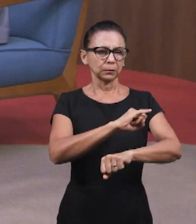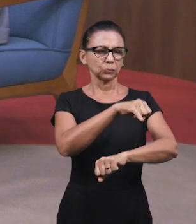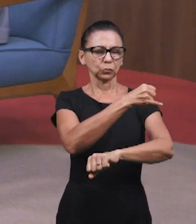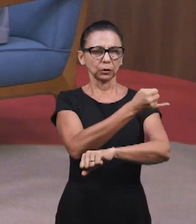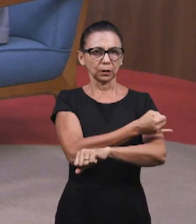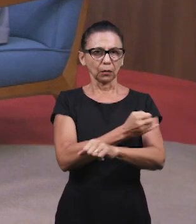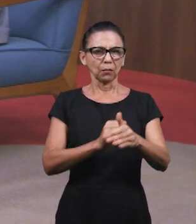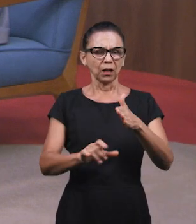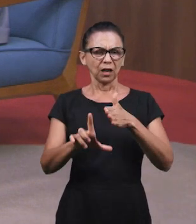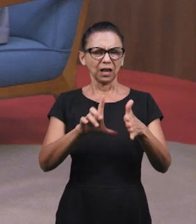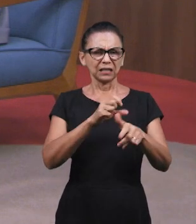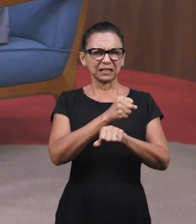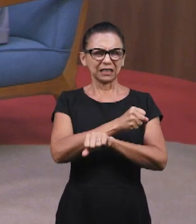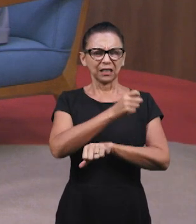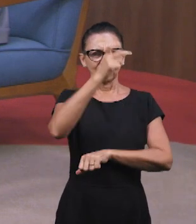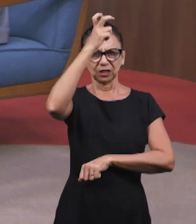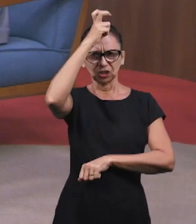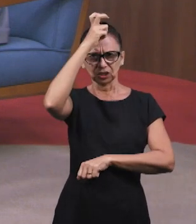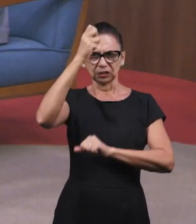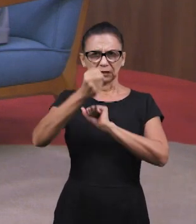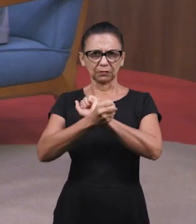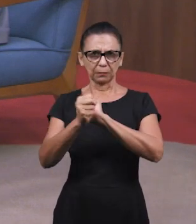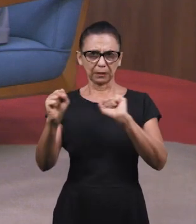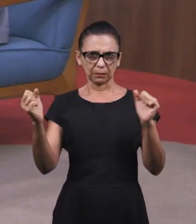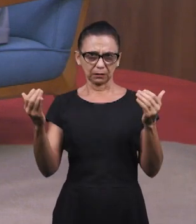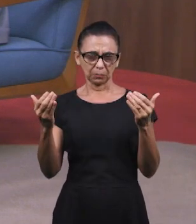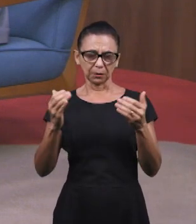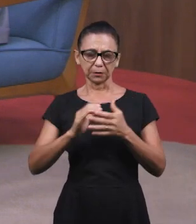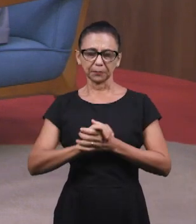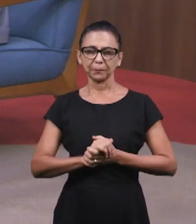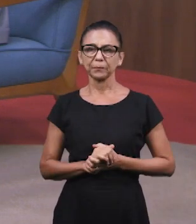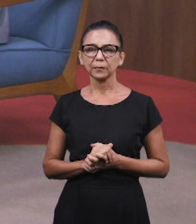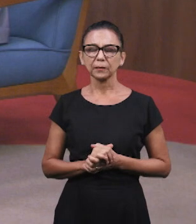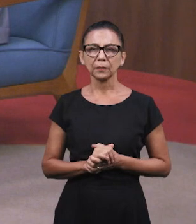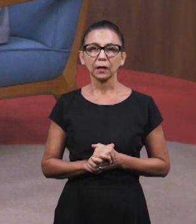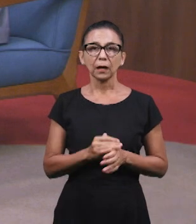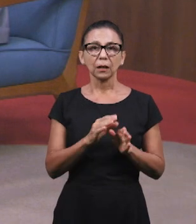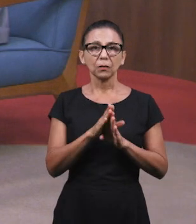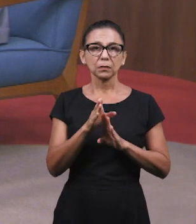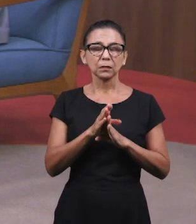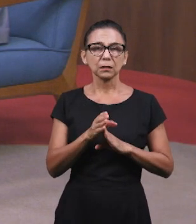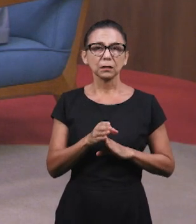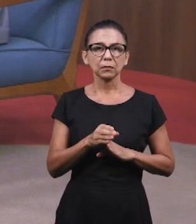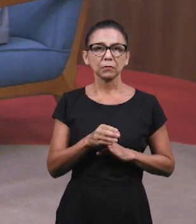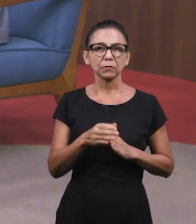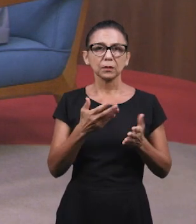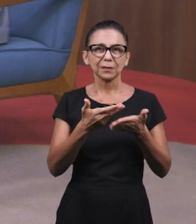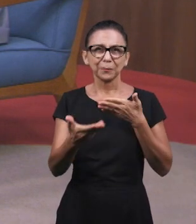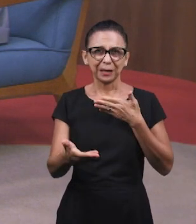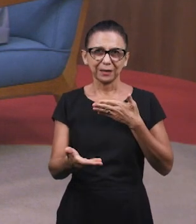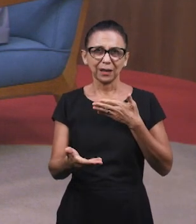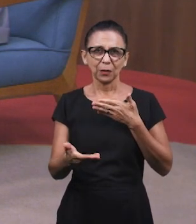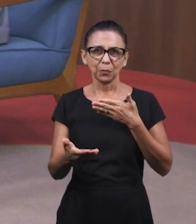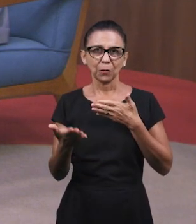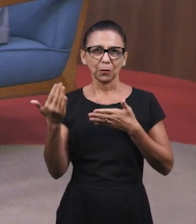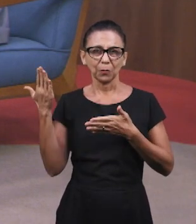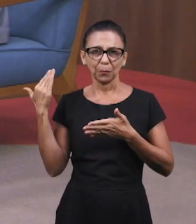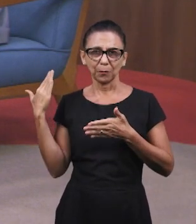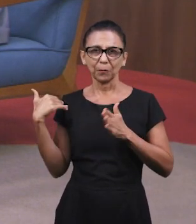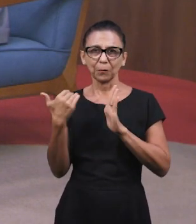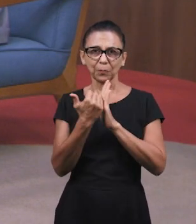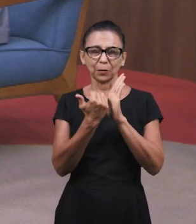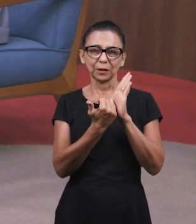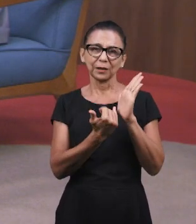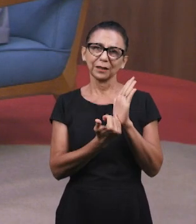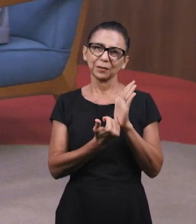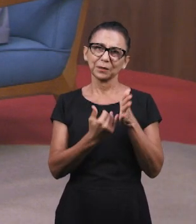est resté pendant 40 ans dans le désert. On a déjà parlé sur cela. Si vous n'avez pas vu, je vous recommande de les voir. Nous